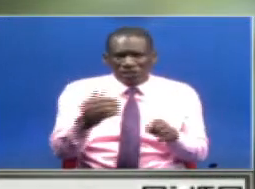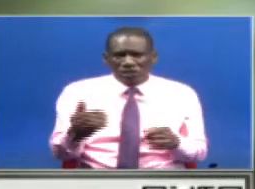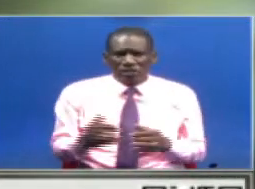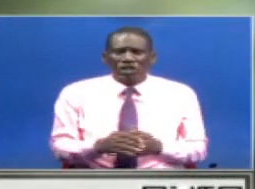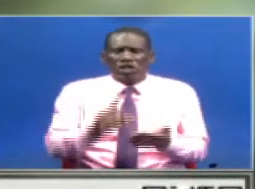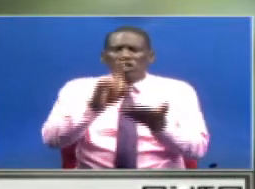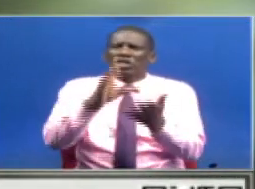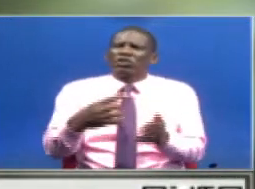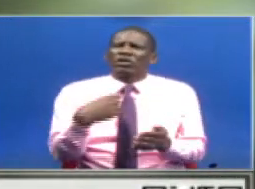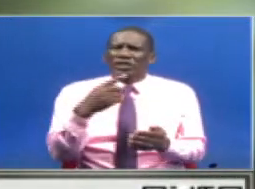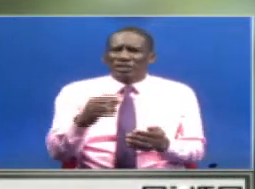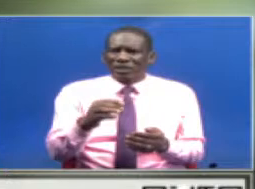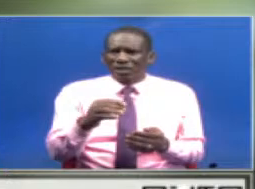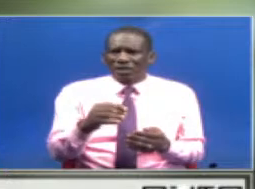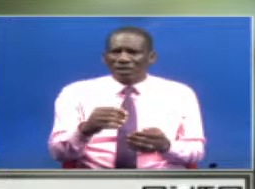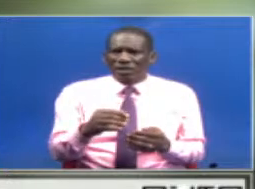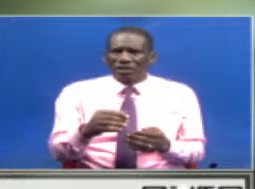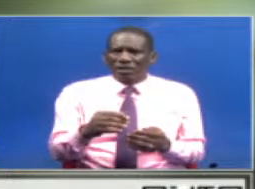alisema